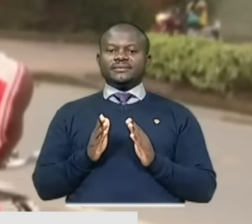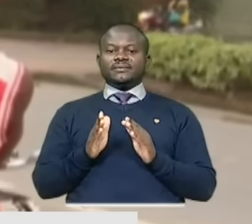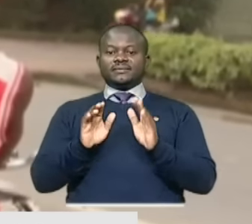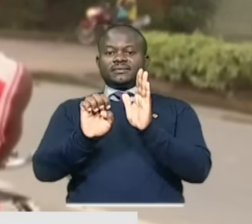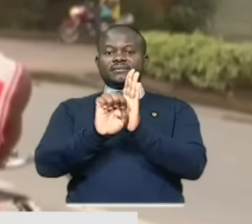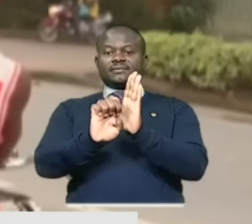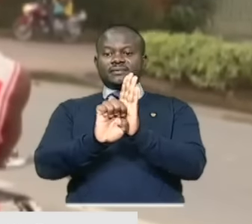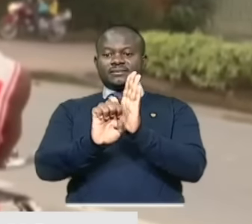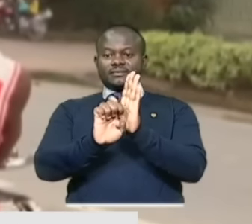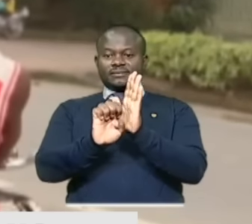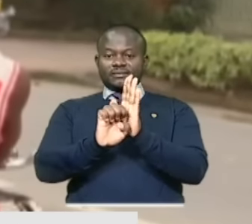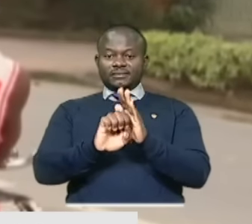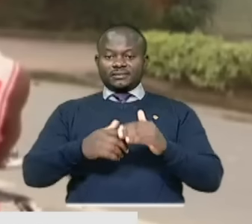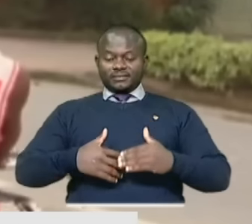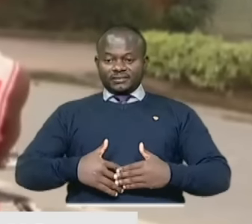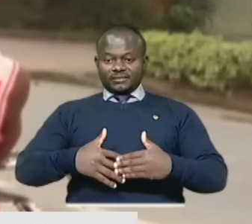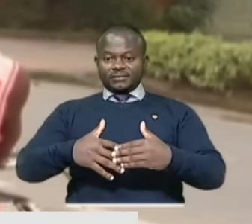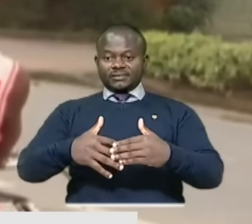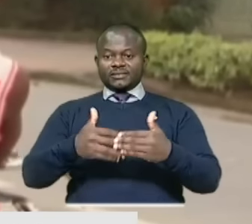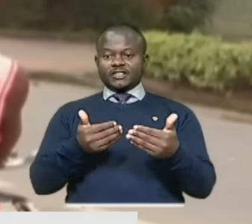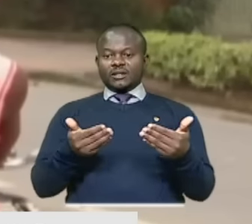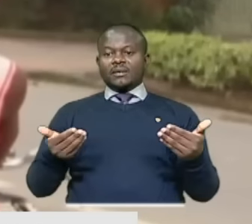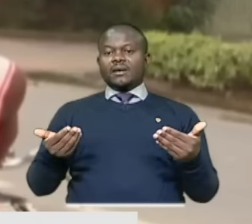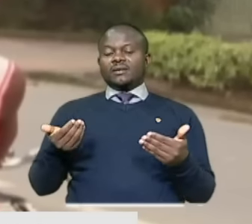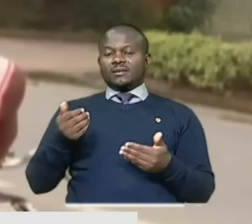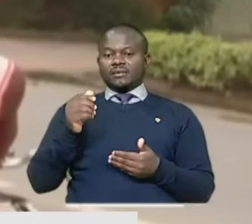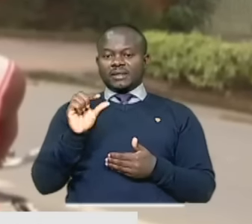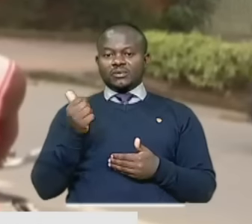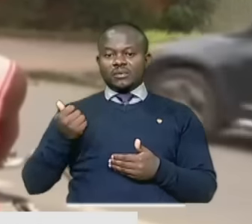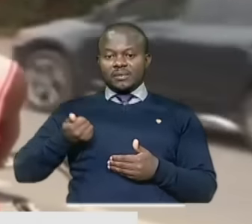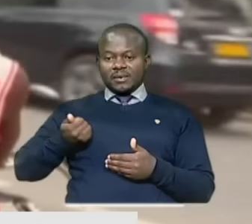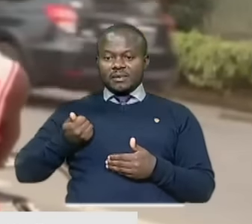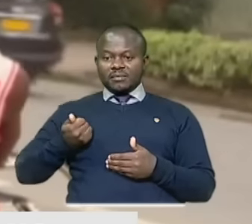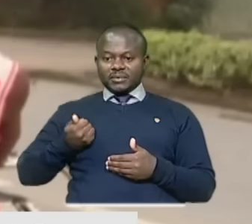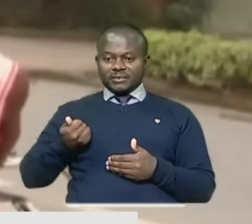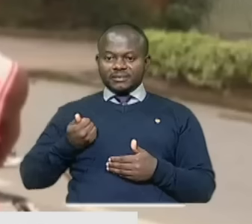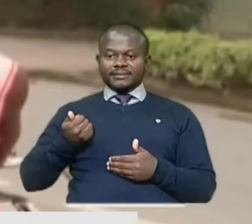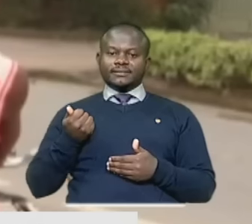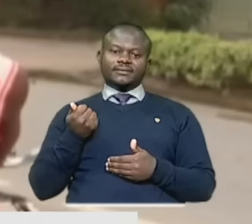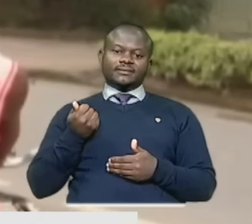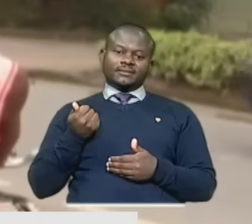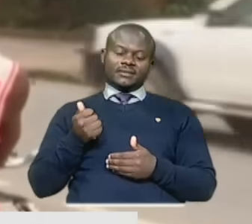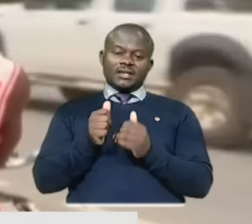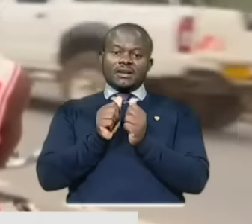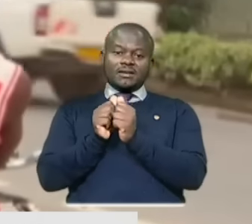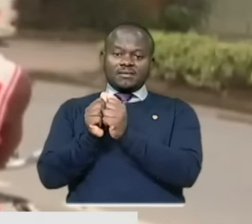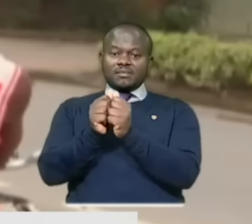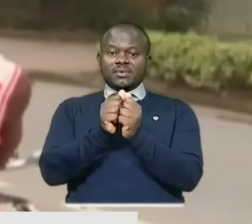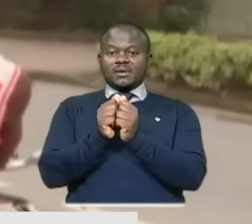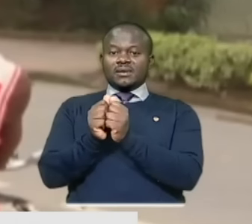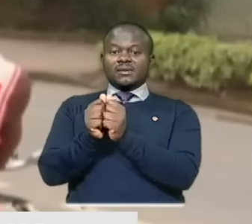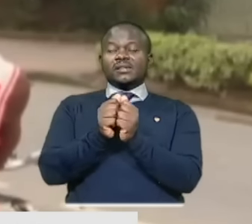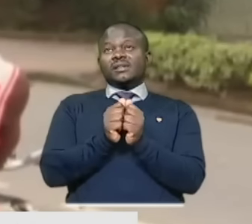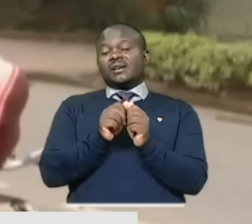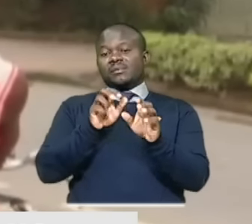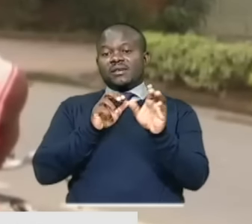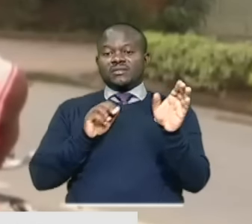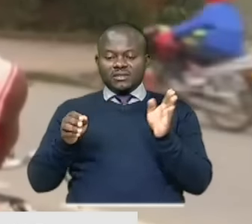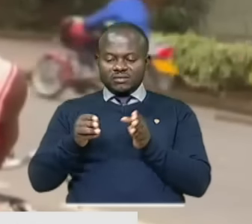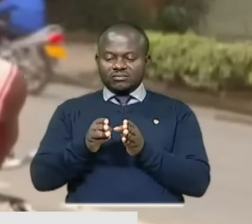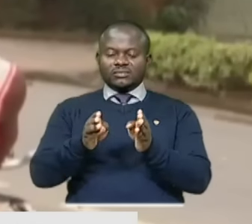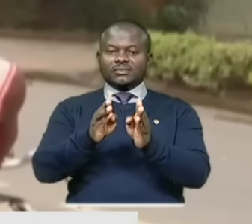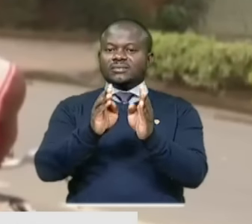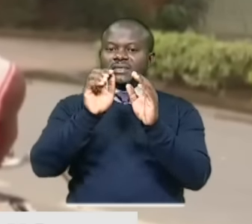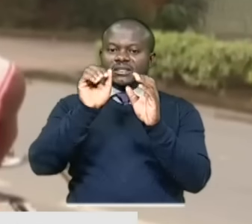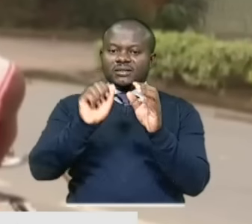nk'urugero gutwita kw'abana bakiri bato b'abakobwa, mbese n'abavuye muri bavuye mu muhanda mu mihanda,